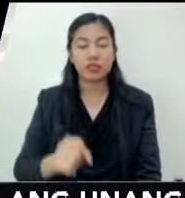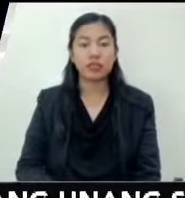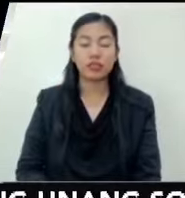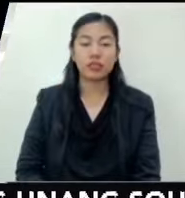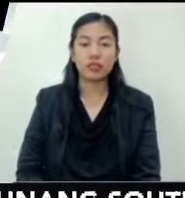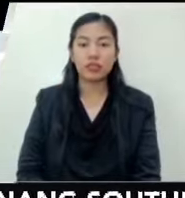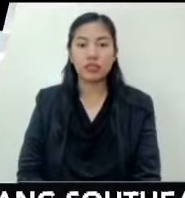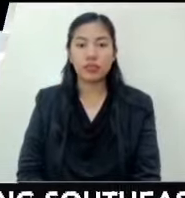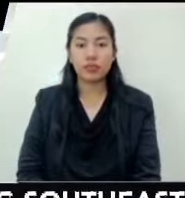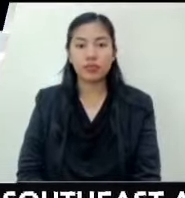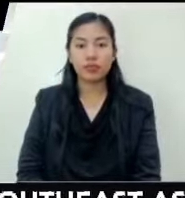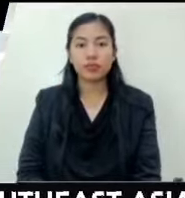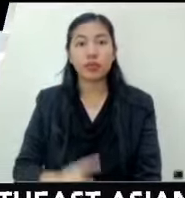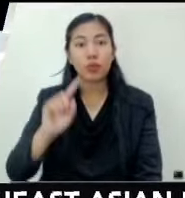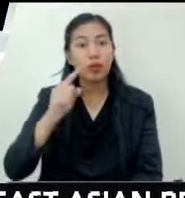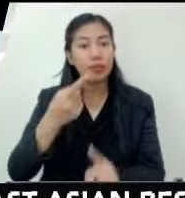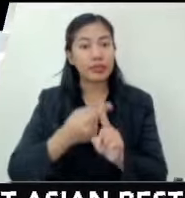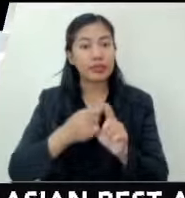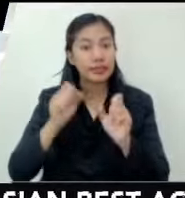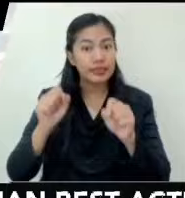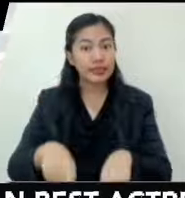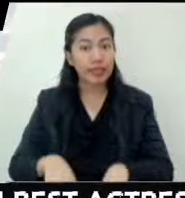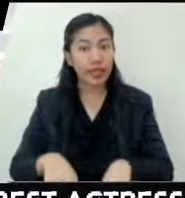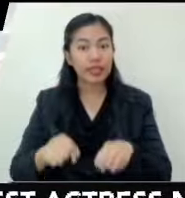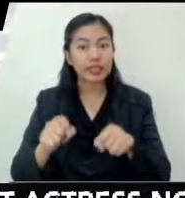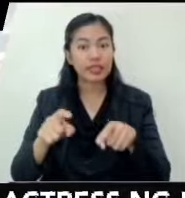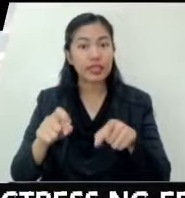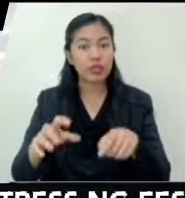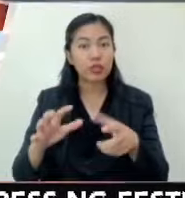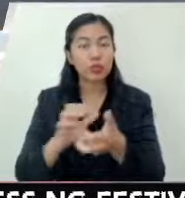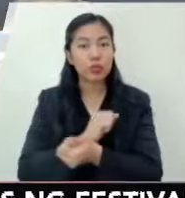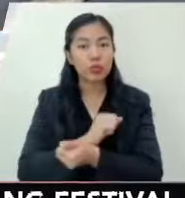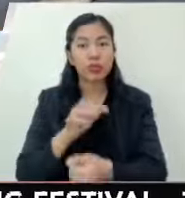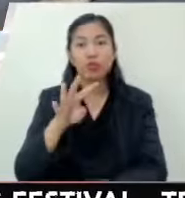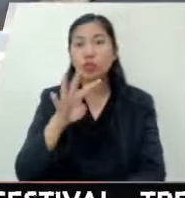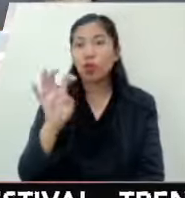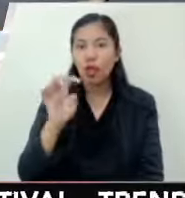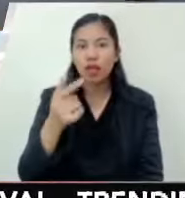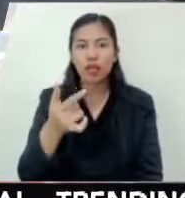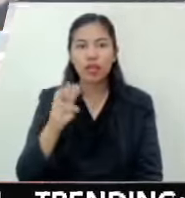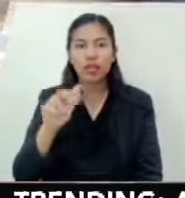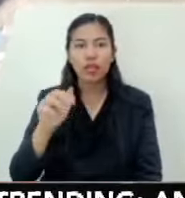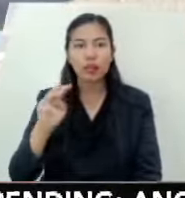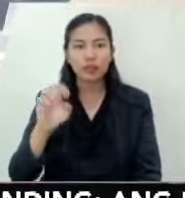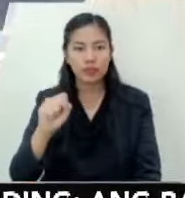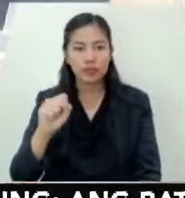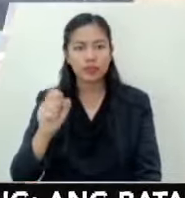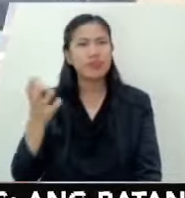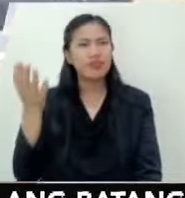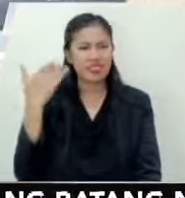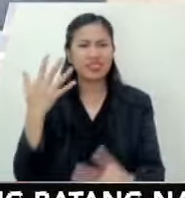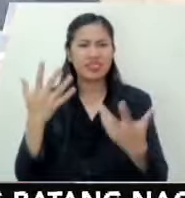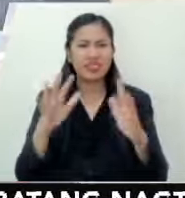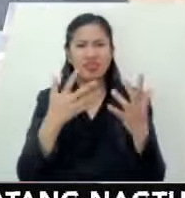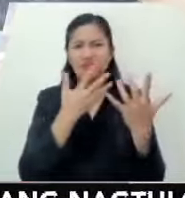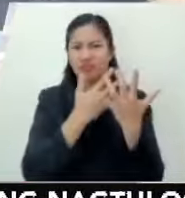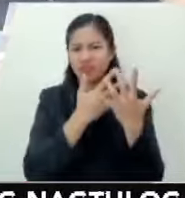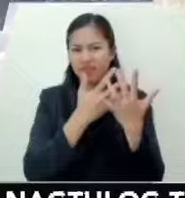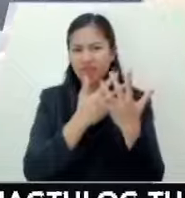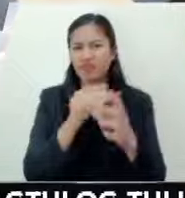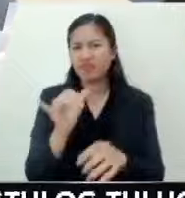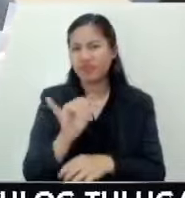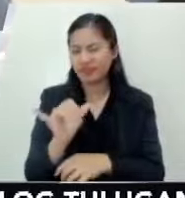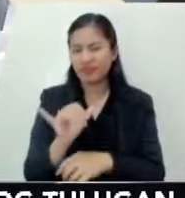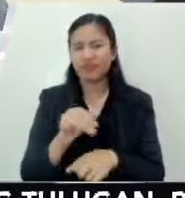ng isang buwan, kaya niya umubos hanggang 400 grams ng shabu. Dati nang nakulong ang suspect dahil din sa kasong may kinalaman sa